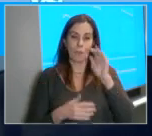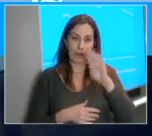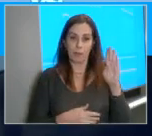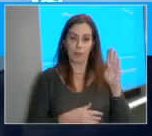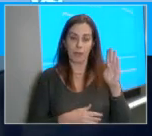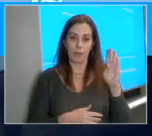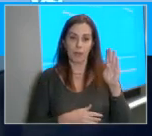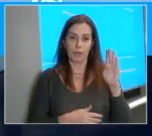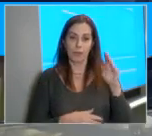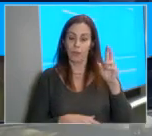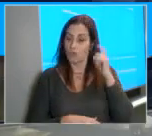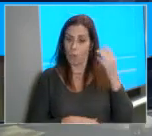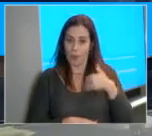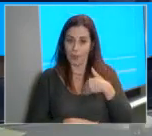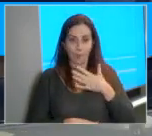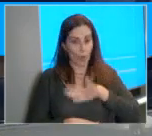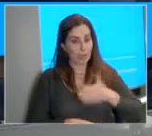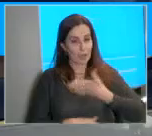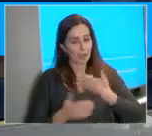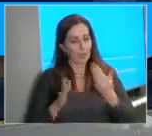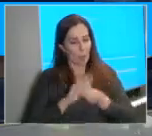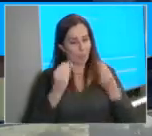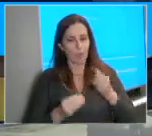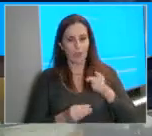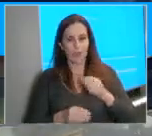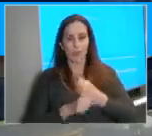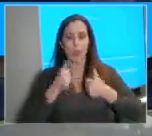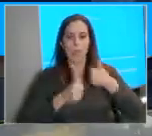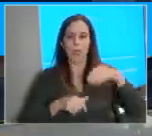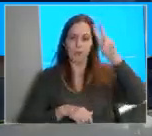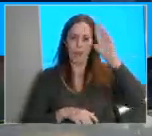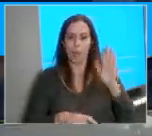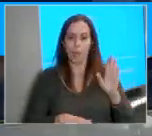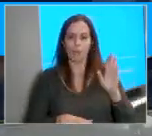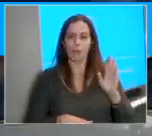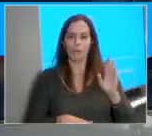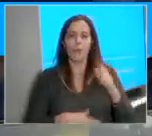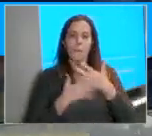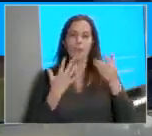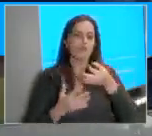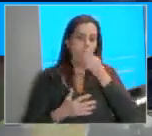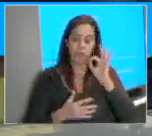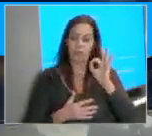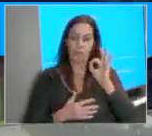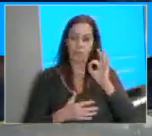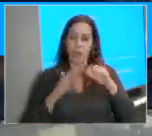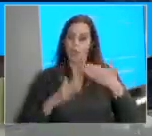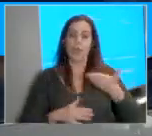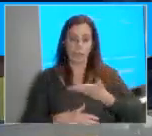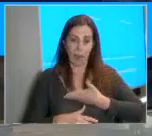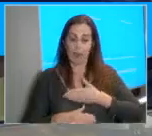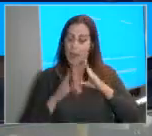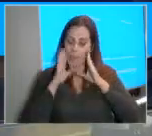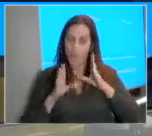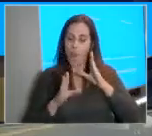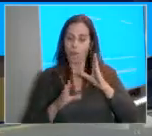נתניהו שומע אותי ורוצה לקבל עצה טובה, הוא צריך ללכת לפריימריז לראשות הליכוד. ברור שעדיף לרוץ אחרי שקיבלת את